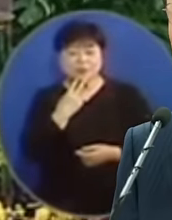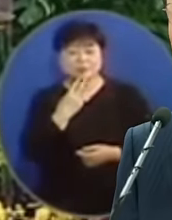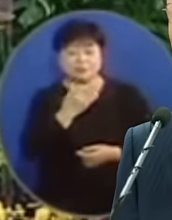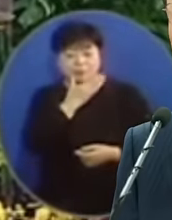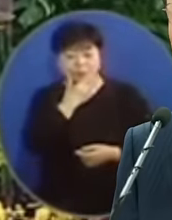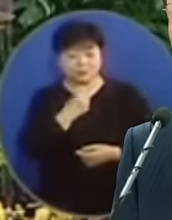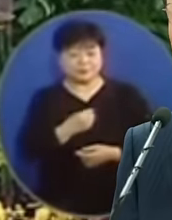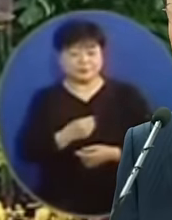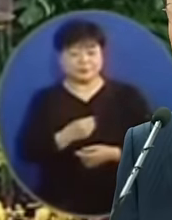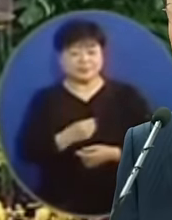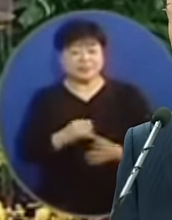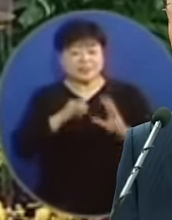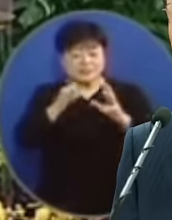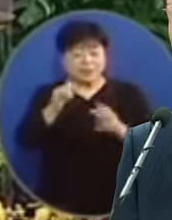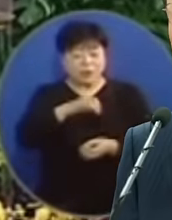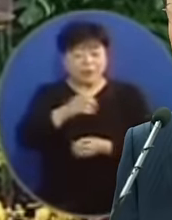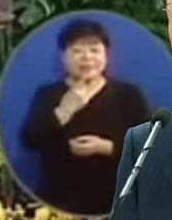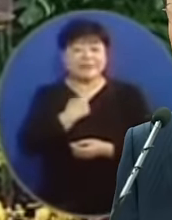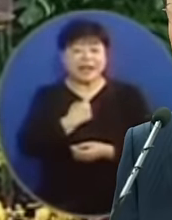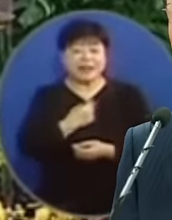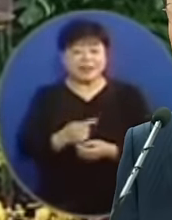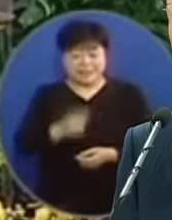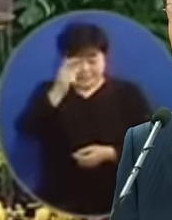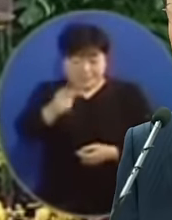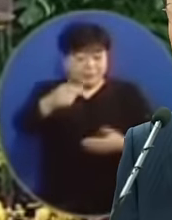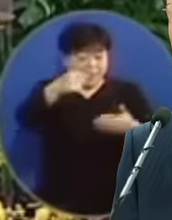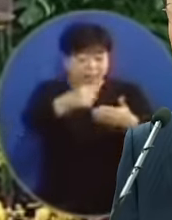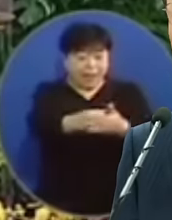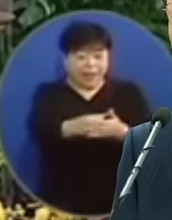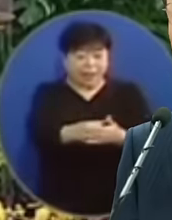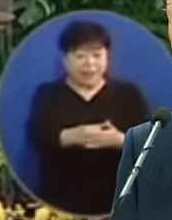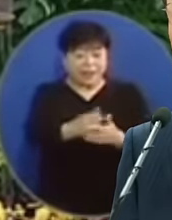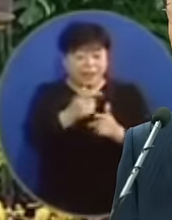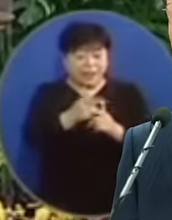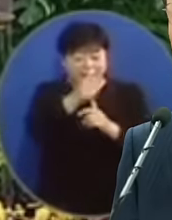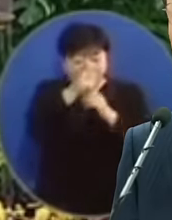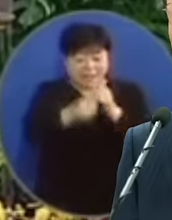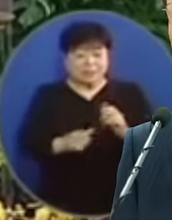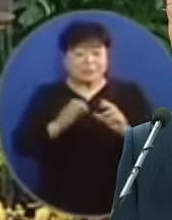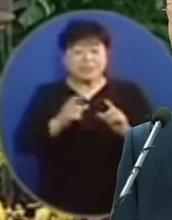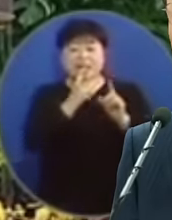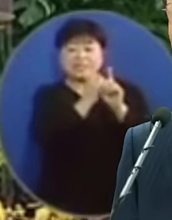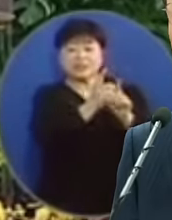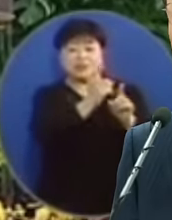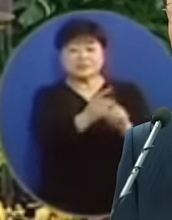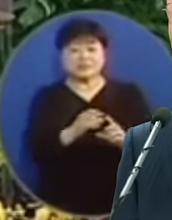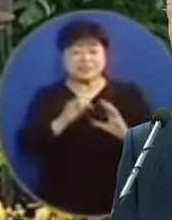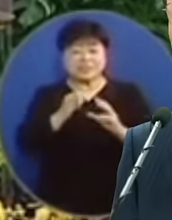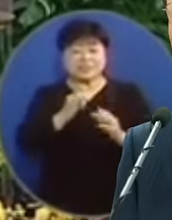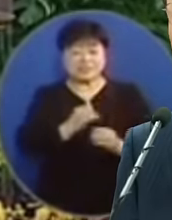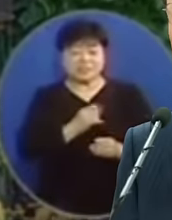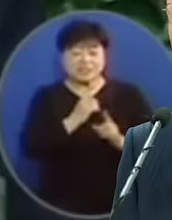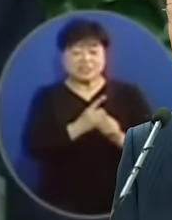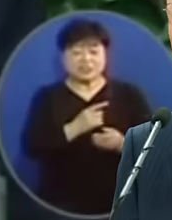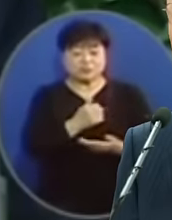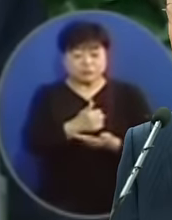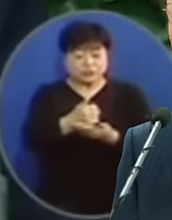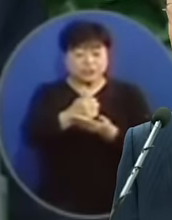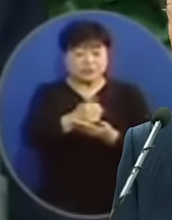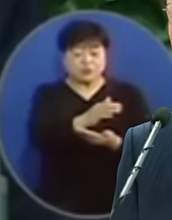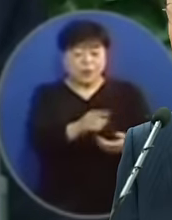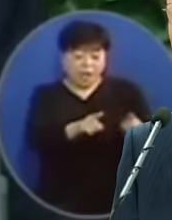33절에 세상에서 너희가 환난을 당하나 담대하라 내가 세상을 이기었노라. 세상을 이긴 분이 우리와 같이